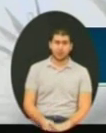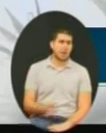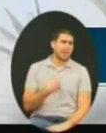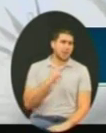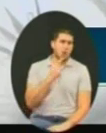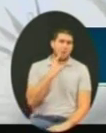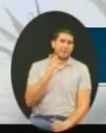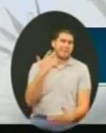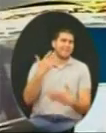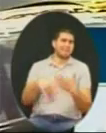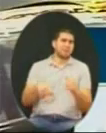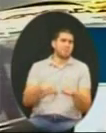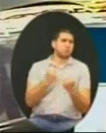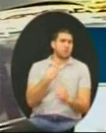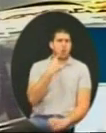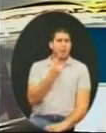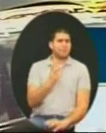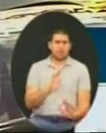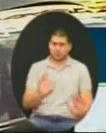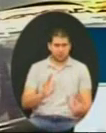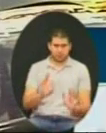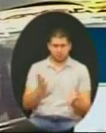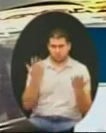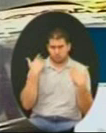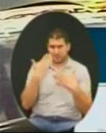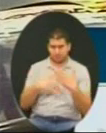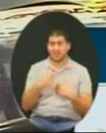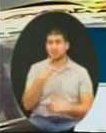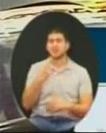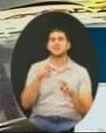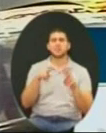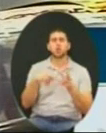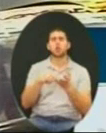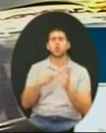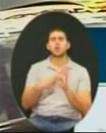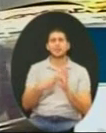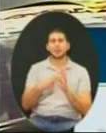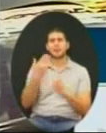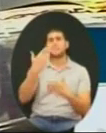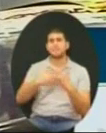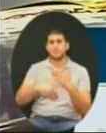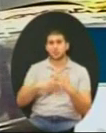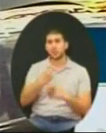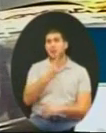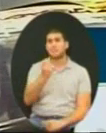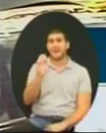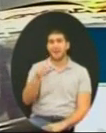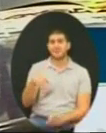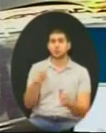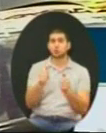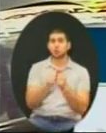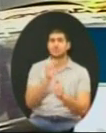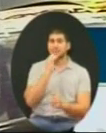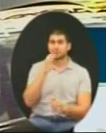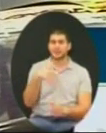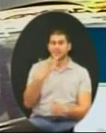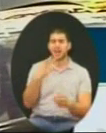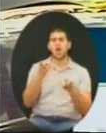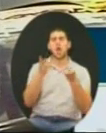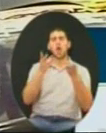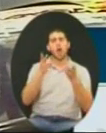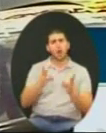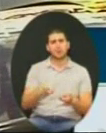אני לא אמרתי את זה, ואני לא אמרתי שהמשבר מאחורינו. אמרתי רק שיש תוכנית שבסופה לכ-100,000 זוגות צעירים יהיה את